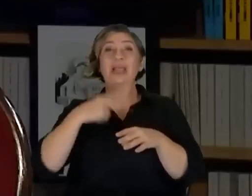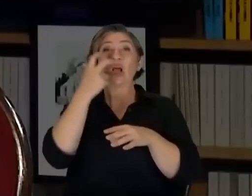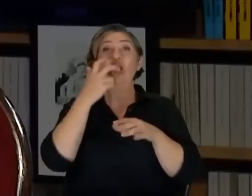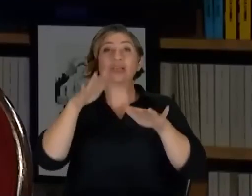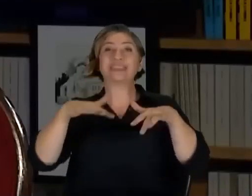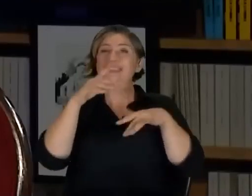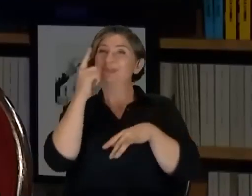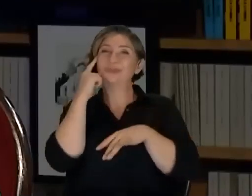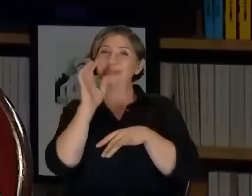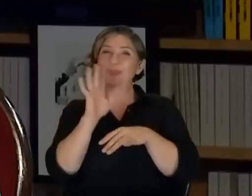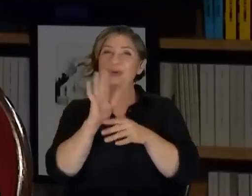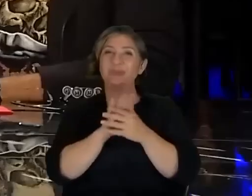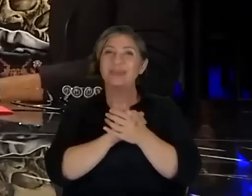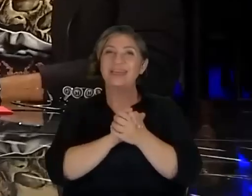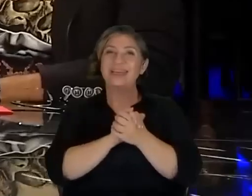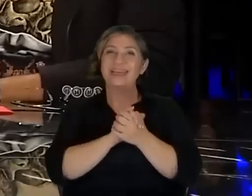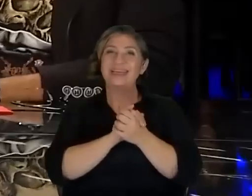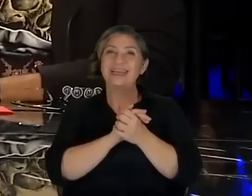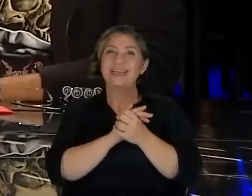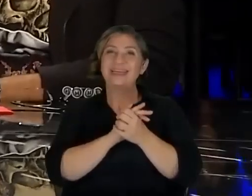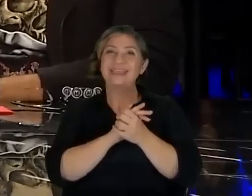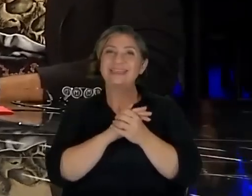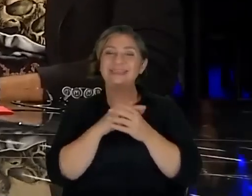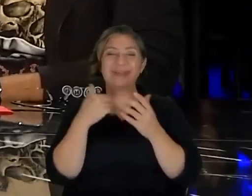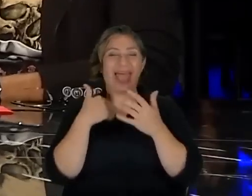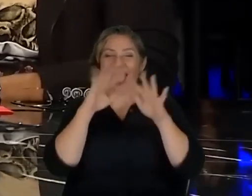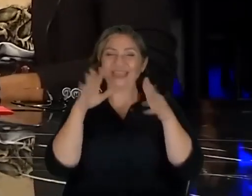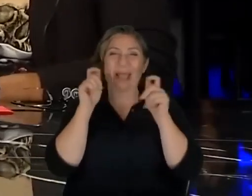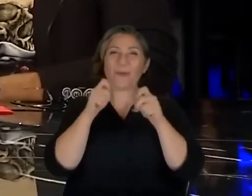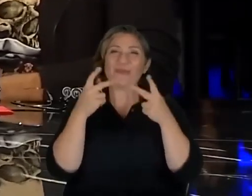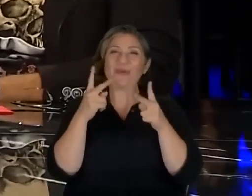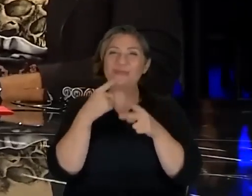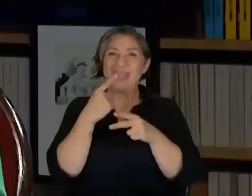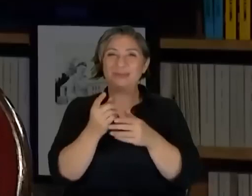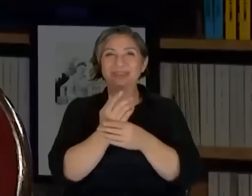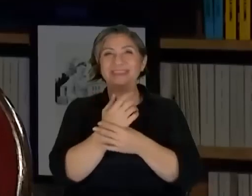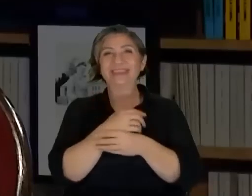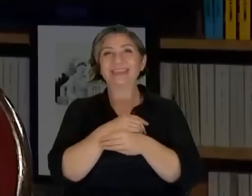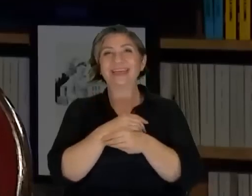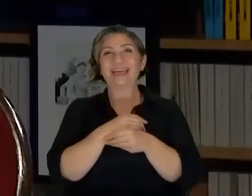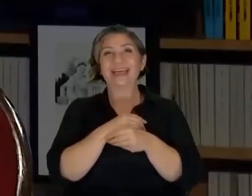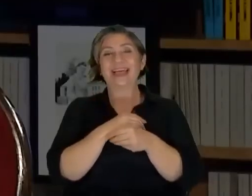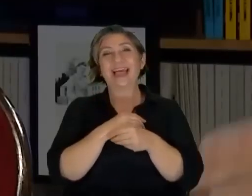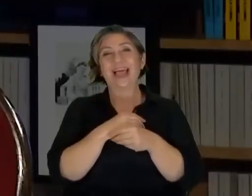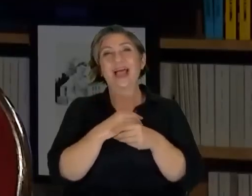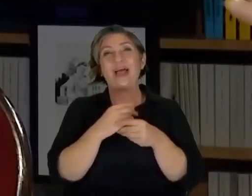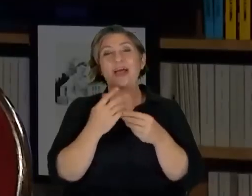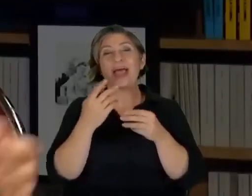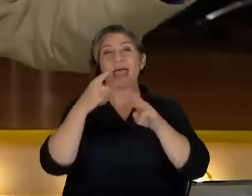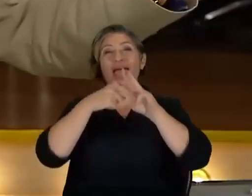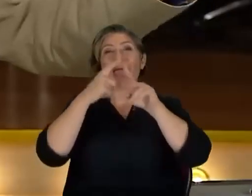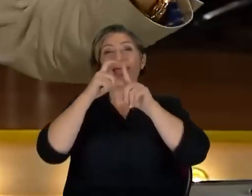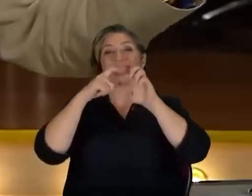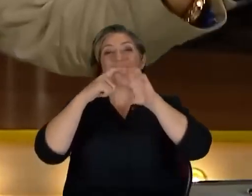konserinde düşünemiyorum sizi. Vallahi her şekle giriyorum da. Her şekle. Öyle mesela değil canım. Mesela